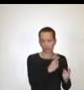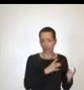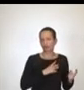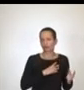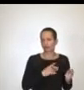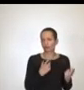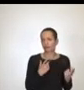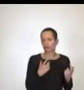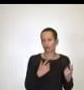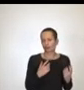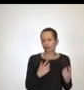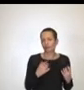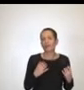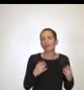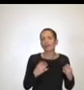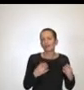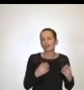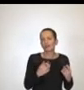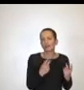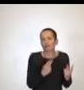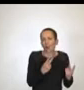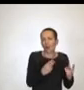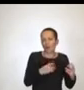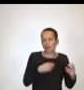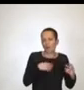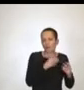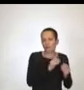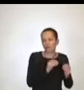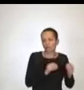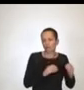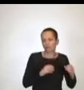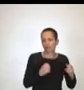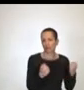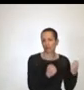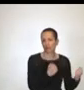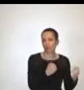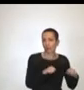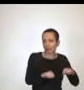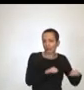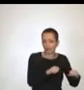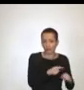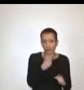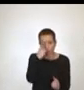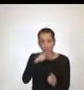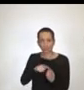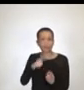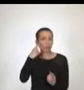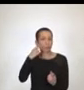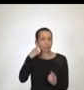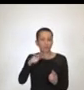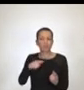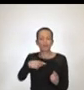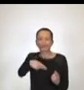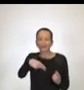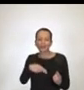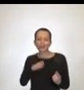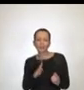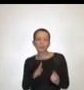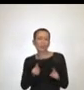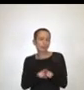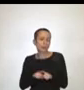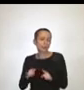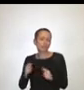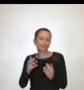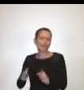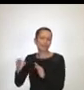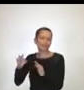actifs de valeur. Et l'objectif, c'était de faire croître le PNB, produit net bancaire, c'est l'équivalent du chiffre d'affaires des